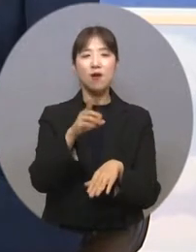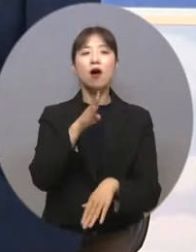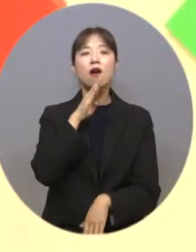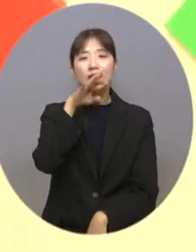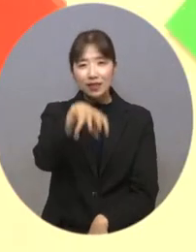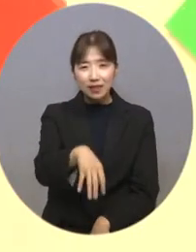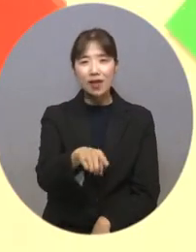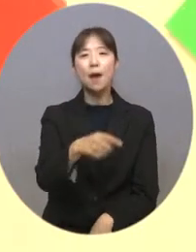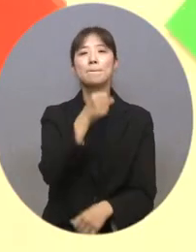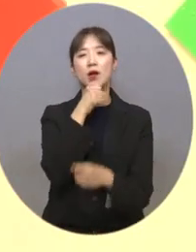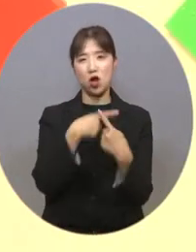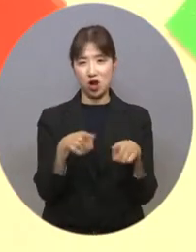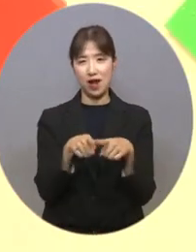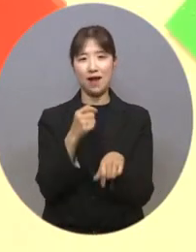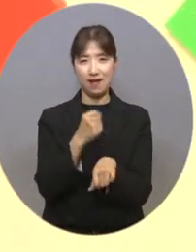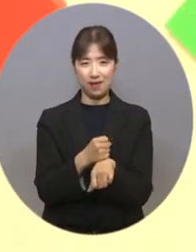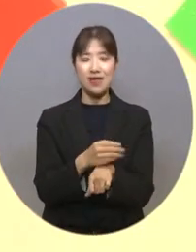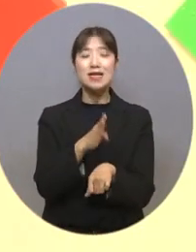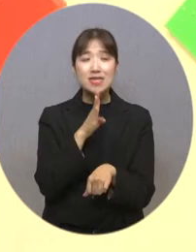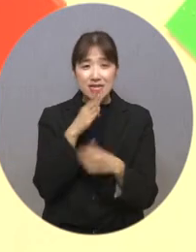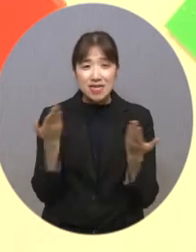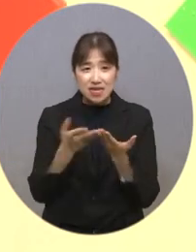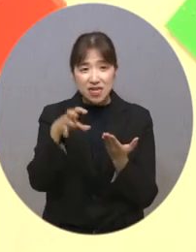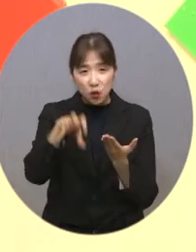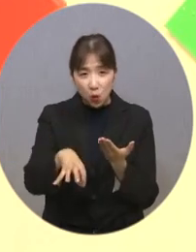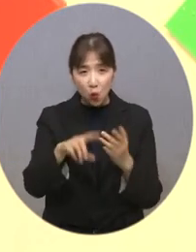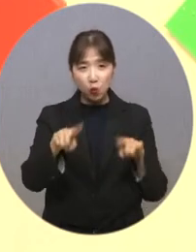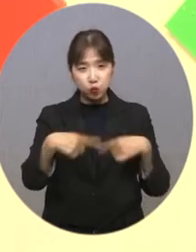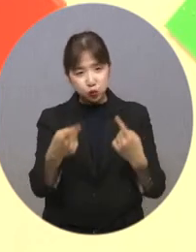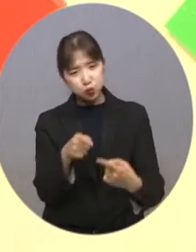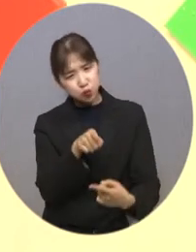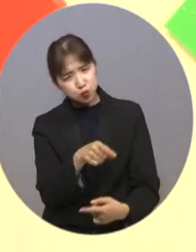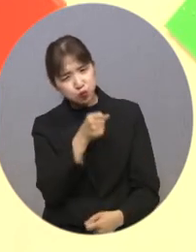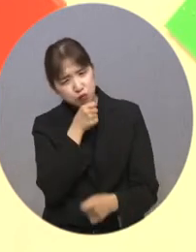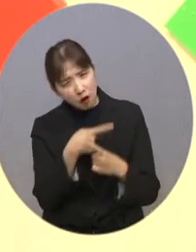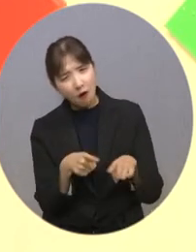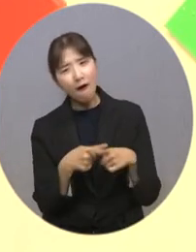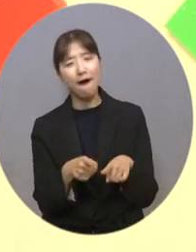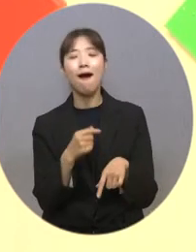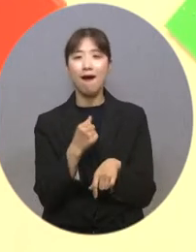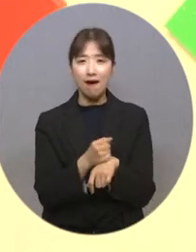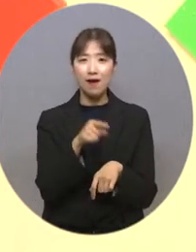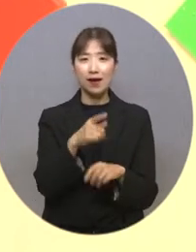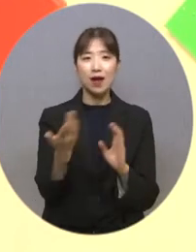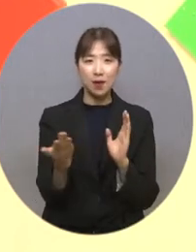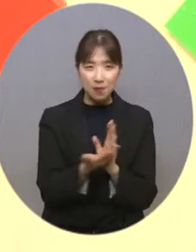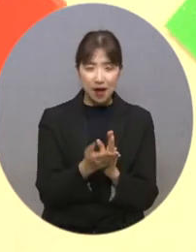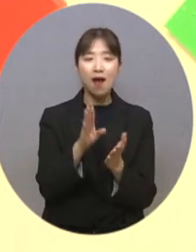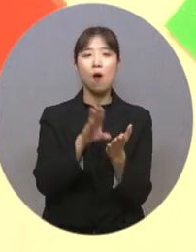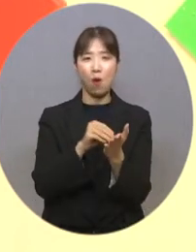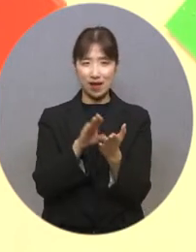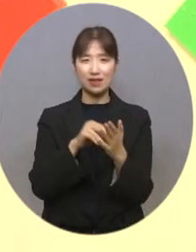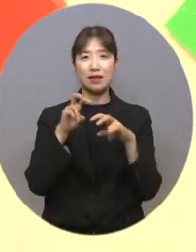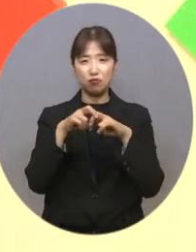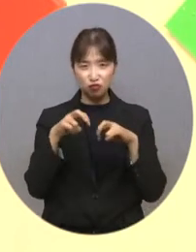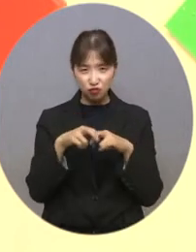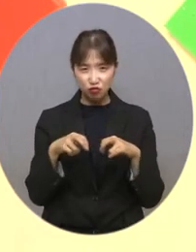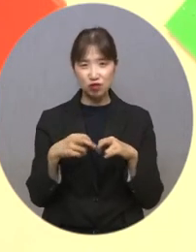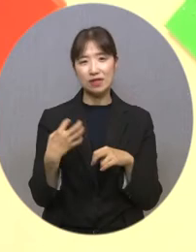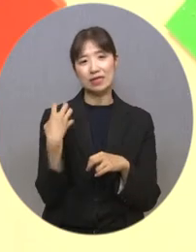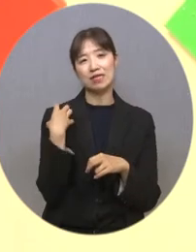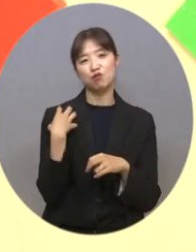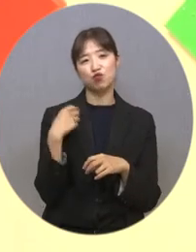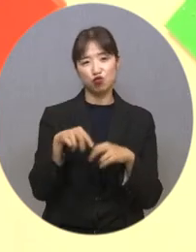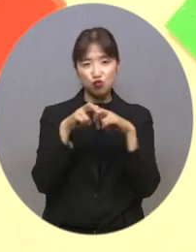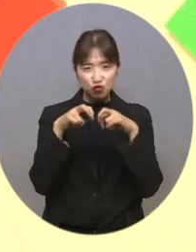하는 것입니다. 네. 실제 현장에 들어가서 일을 하는 부분들을 보는 거고요. 네. 거기에 따라서 과제를 분석하고 또 직무